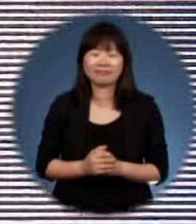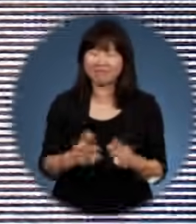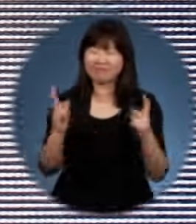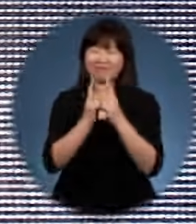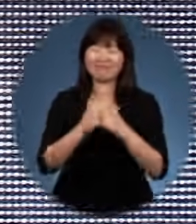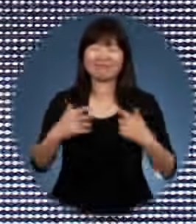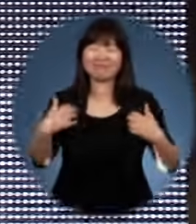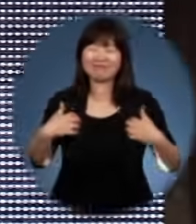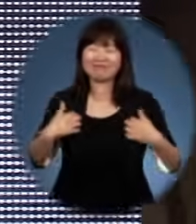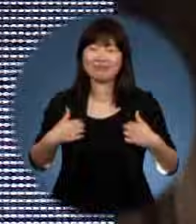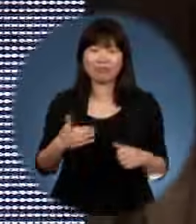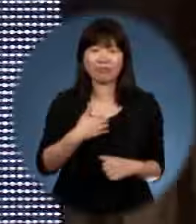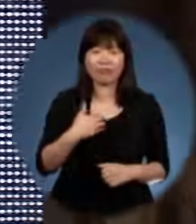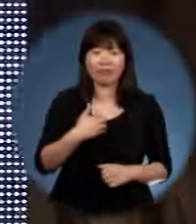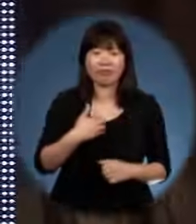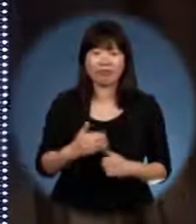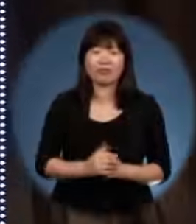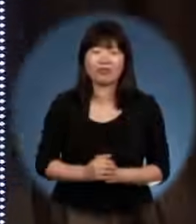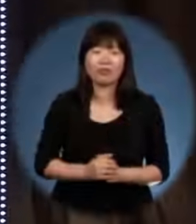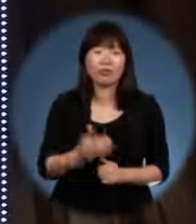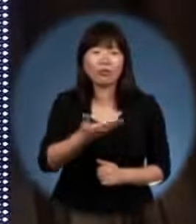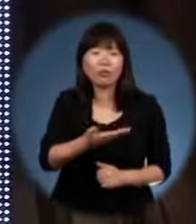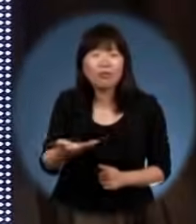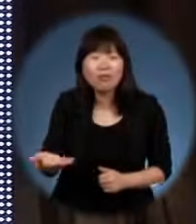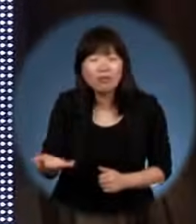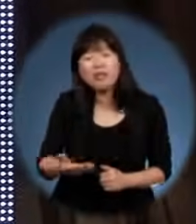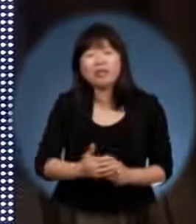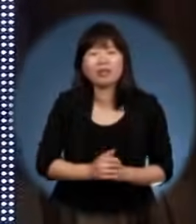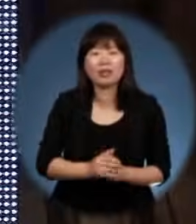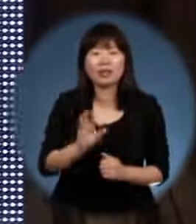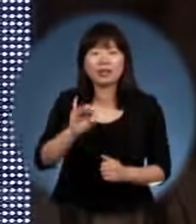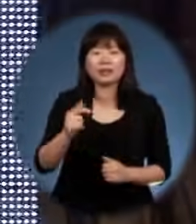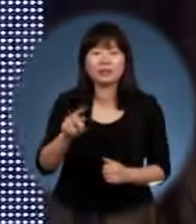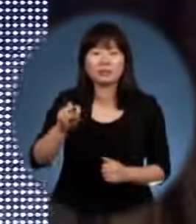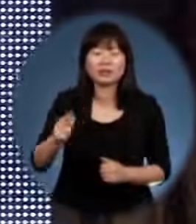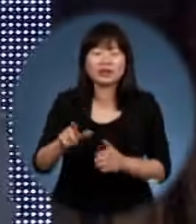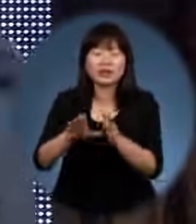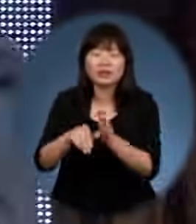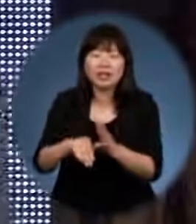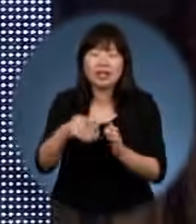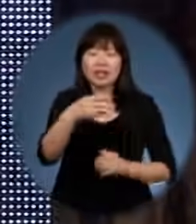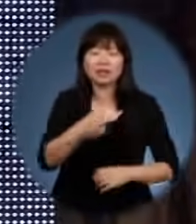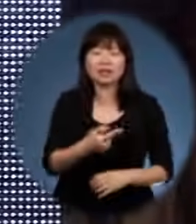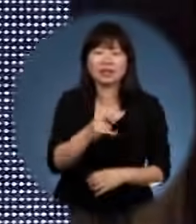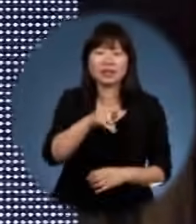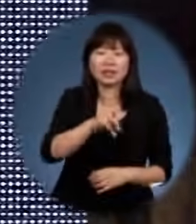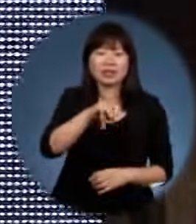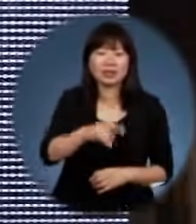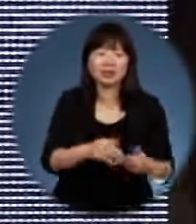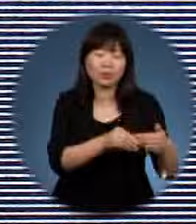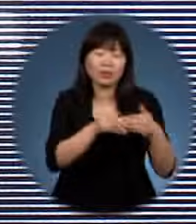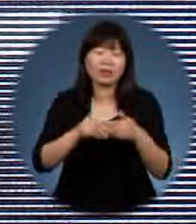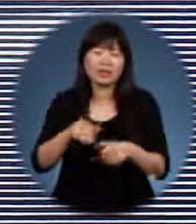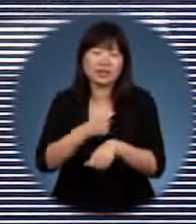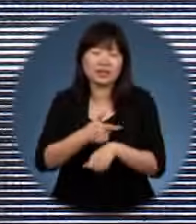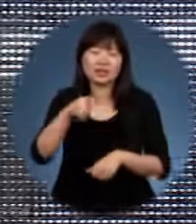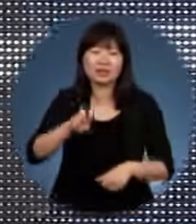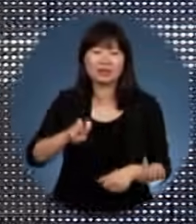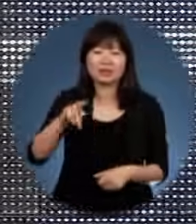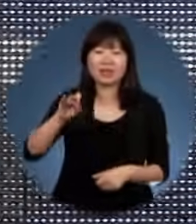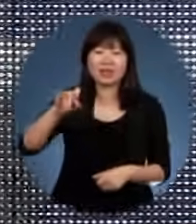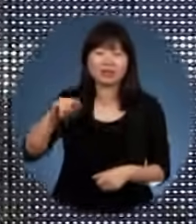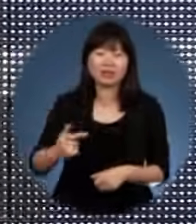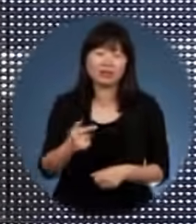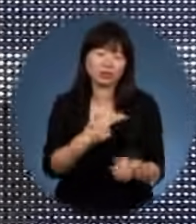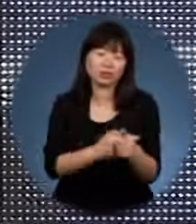반갑습니다 아 전한 여러분을 인문의 시대의 르네상스로 모시고 갈 김상근 교수 입니다